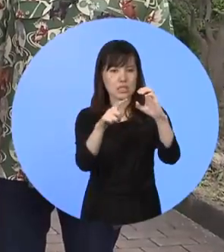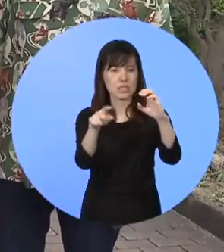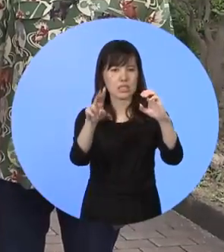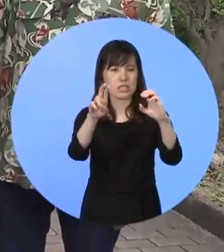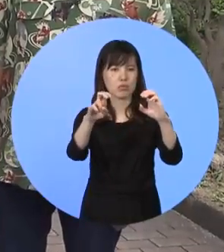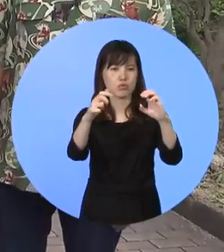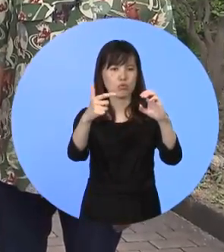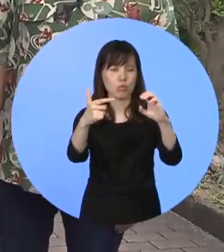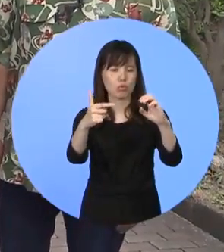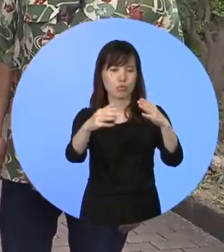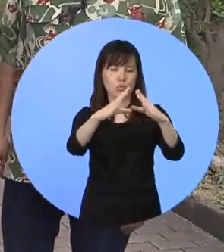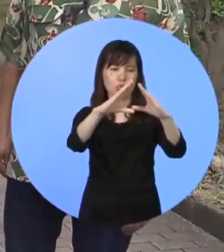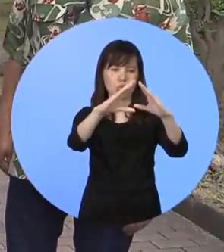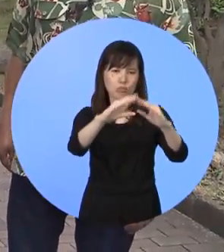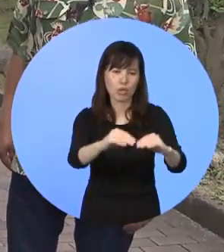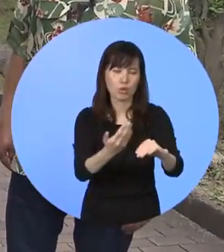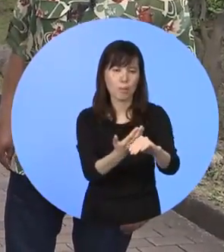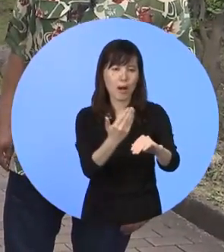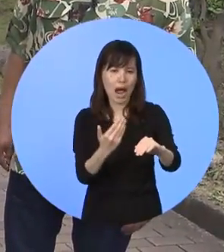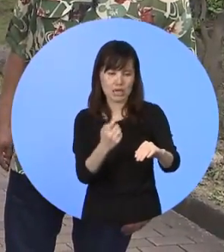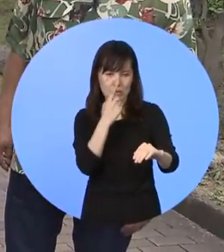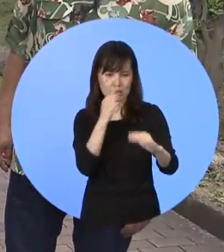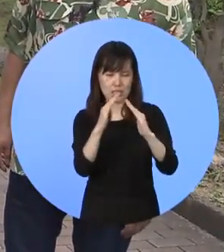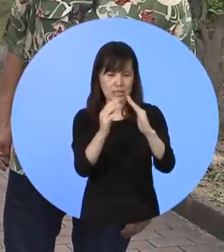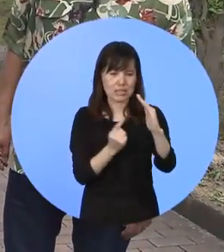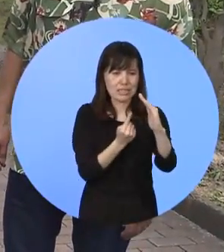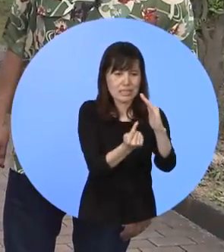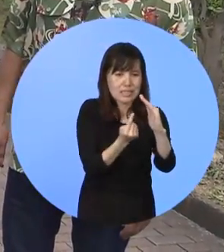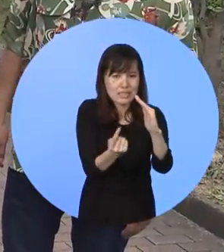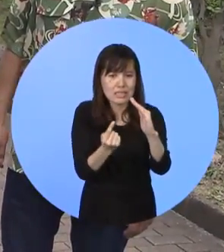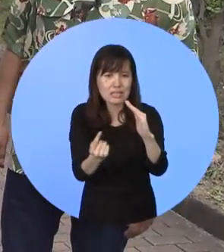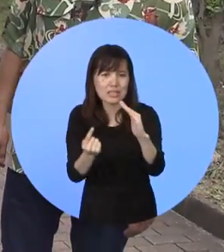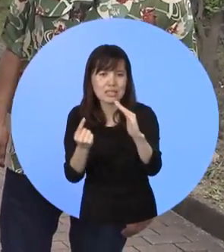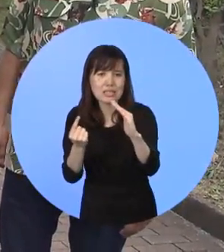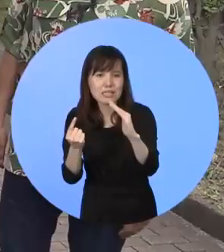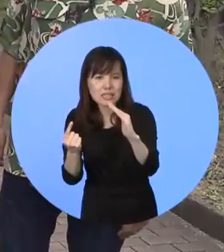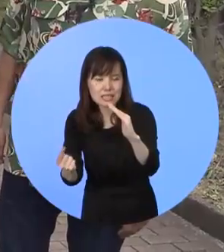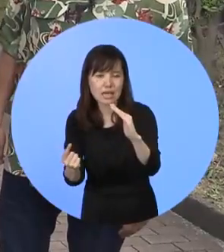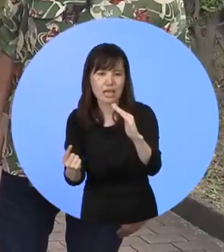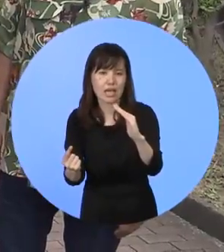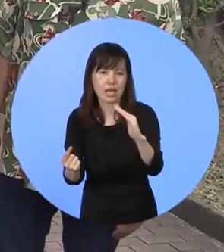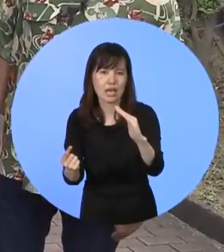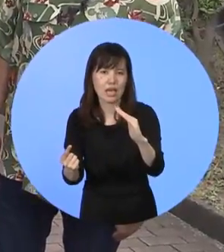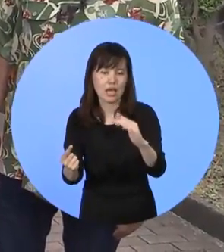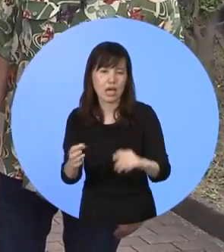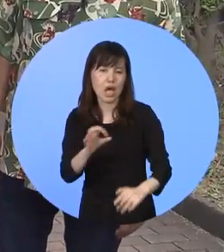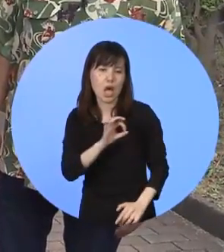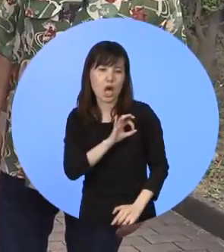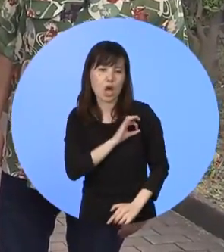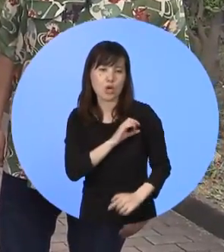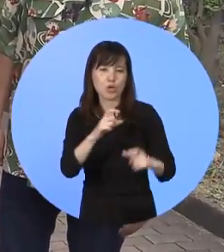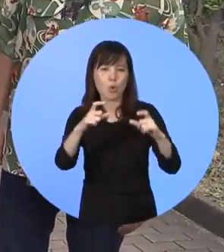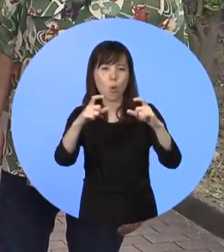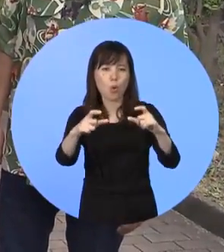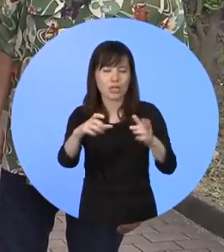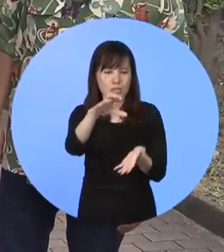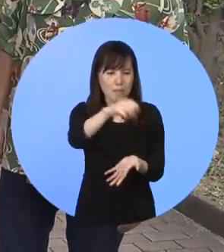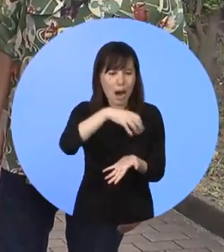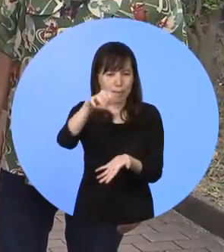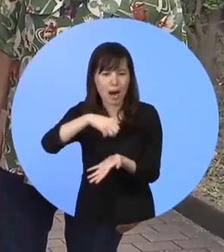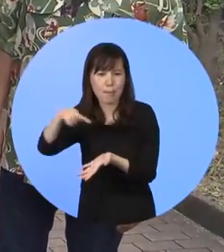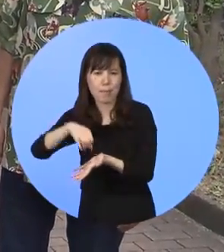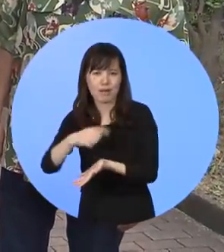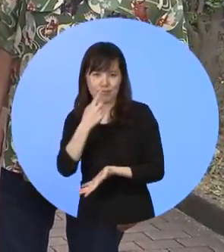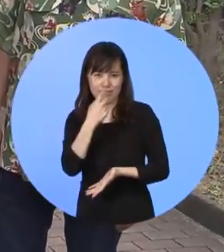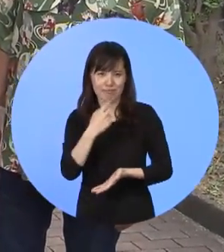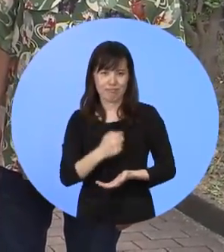が壊される前に、はい、夏にもうすべての住戸を回ってですね、はい、あの表札をひっぺがしてみたんですね。